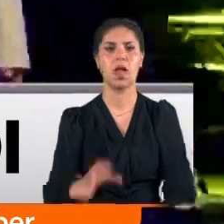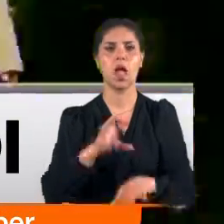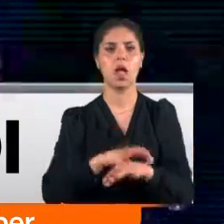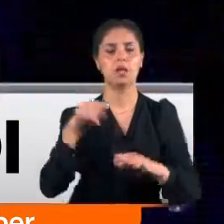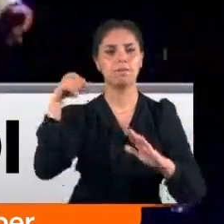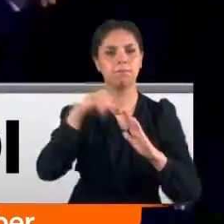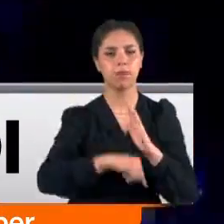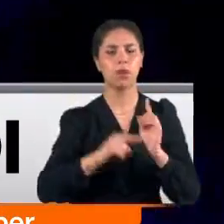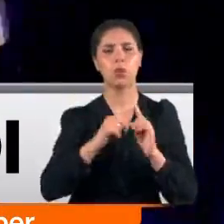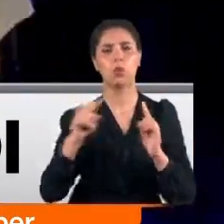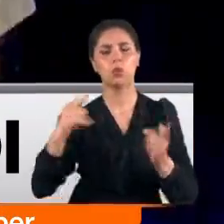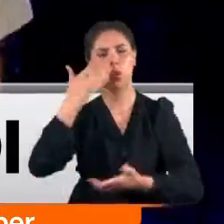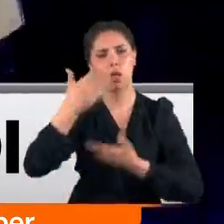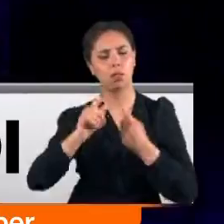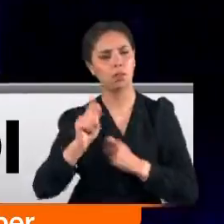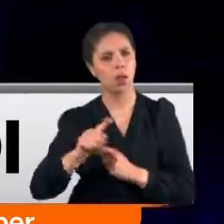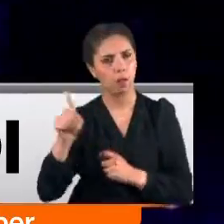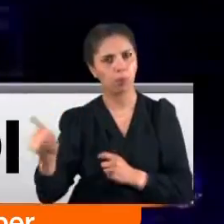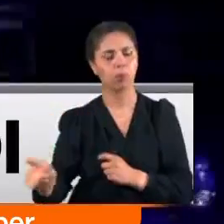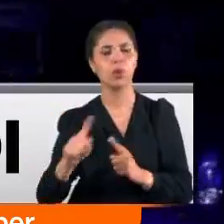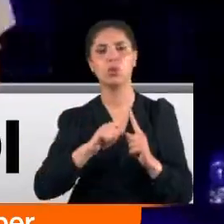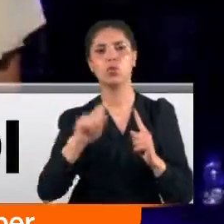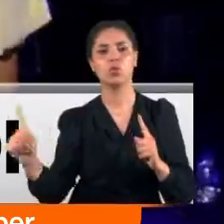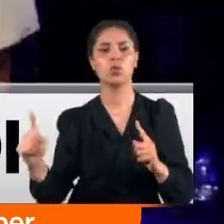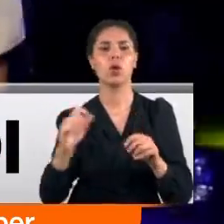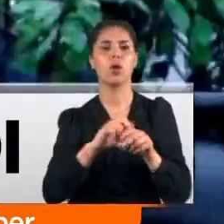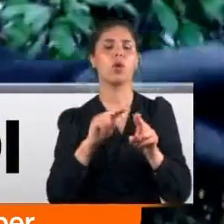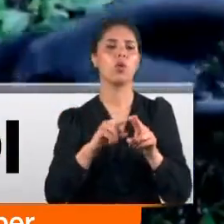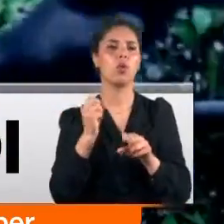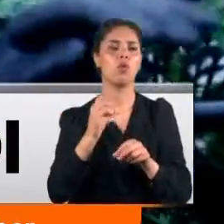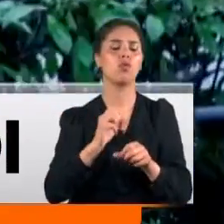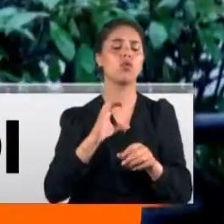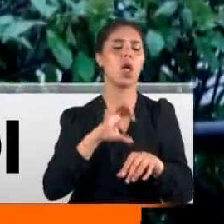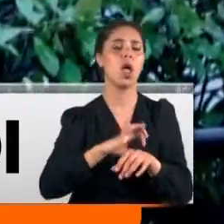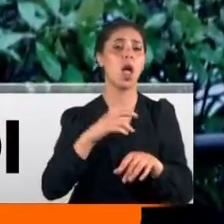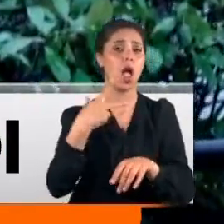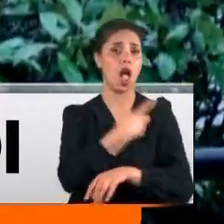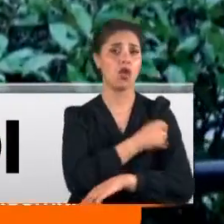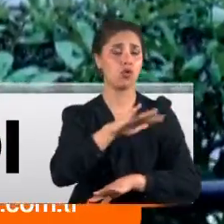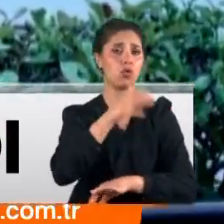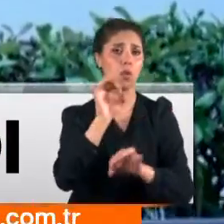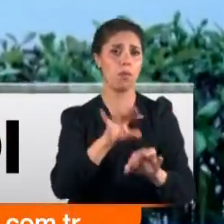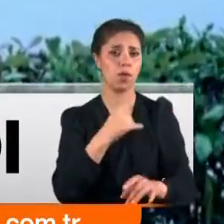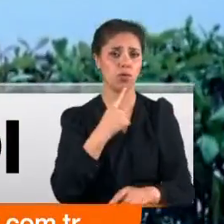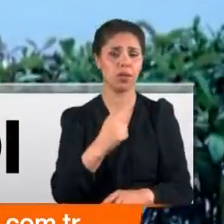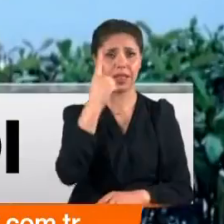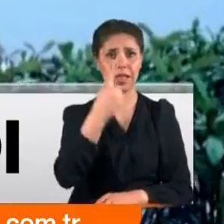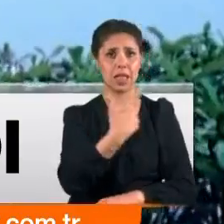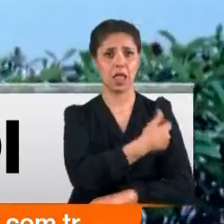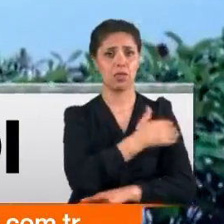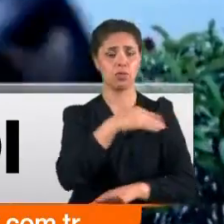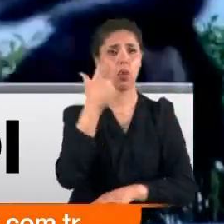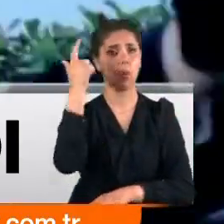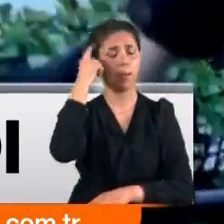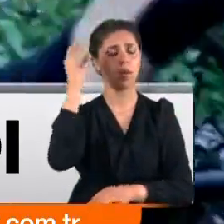dair detayları uzun uzun anlattı Karaca. Sürecin koronavirüs aşılarından sonra başladığını iddia etti. İlk aşıdan sonra başında